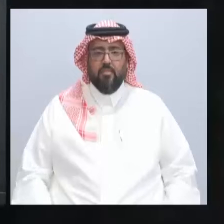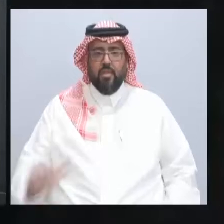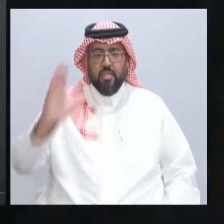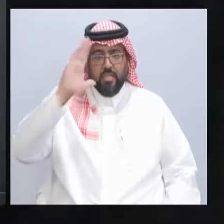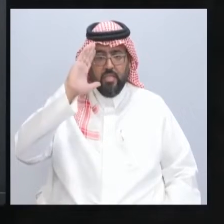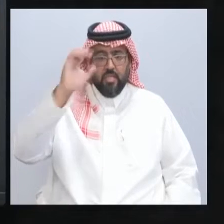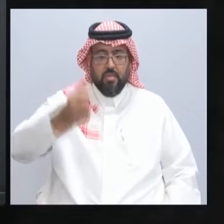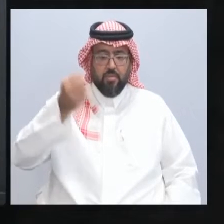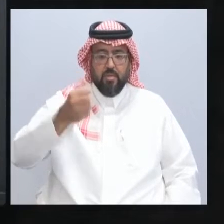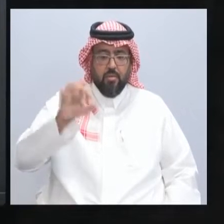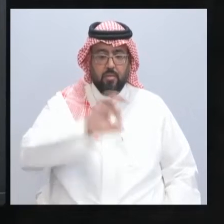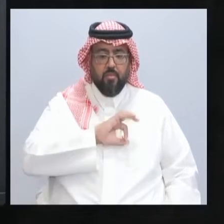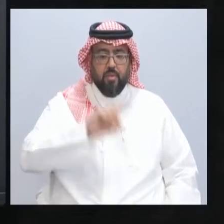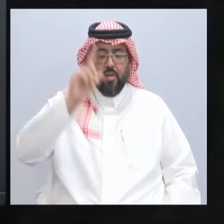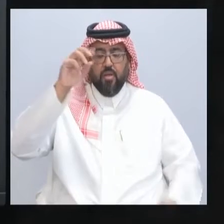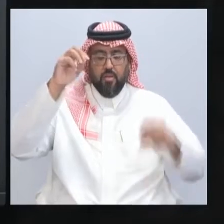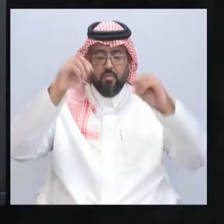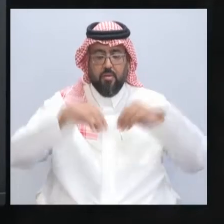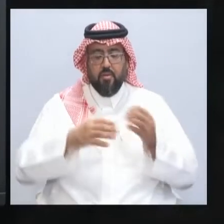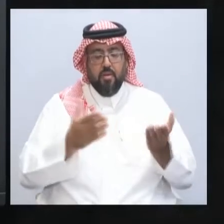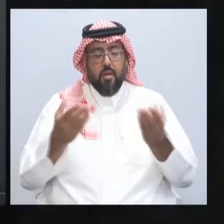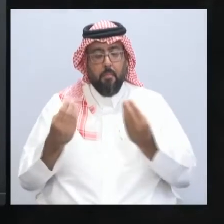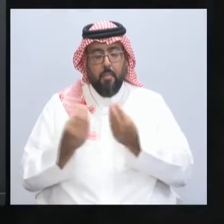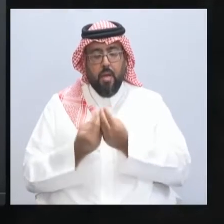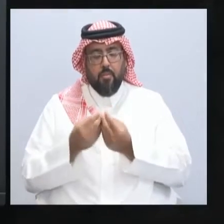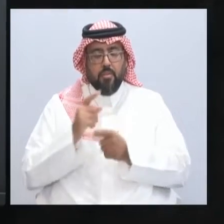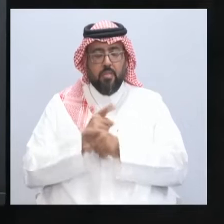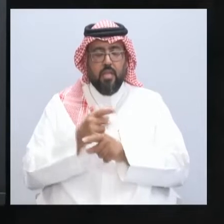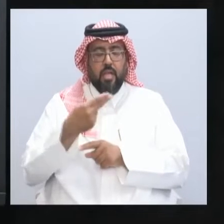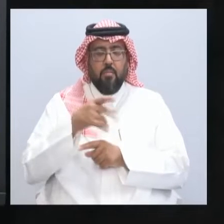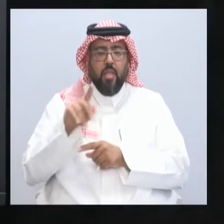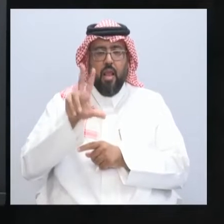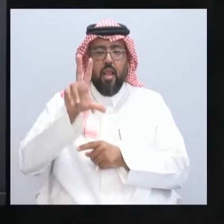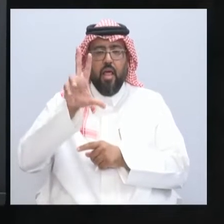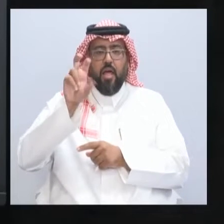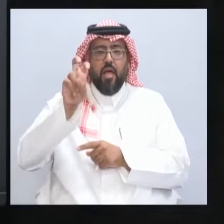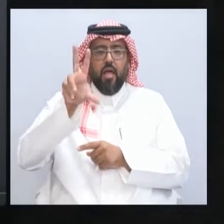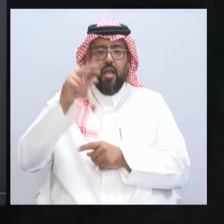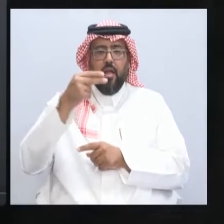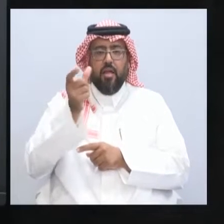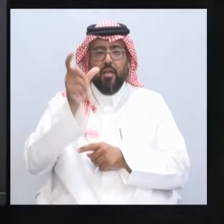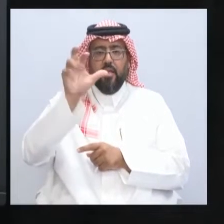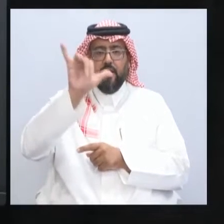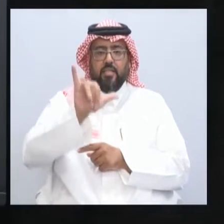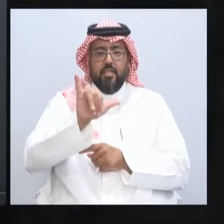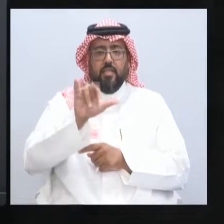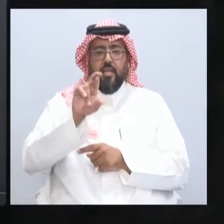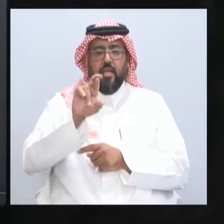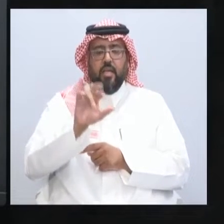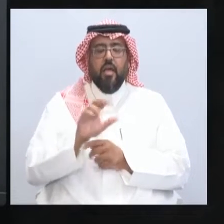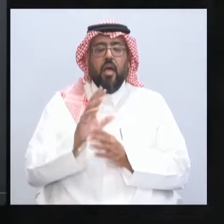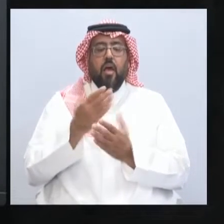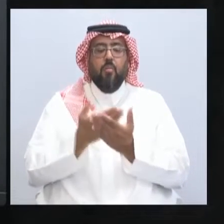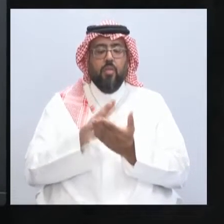السلام عليكم ورحمه الله وبركاته معكم استاذ عبد الله العنزي معلم الدراسات الاجتماعيه وعلى لغه الاشاره استاذ عبد